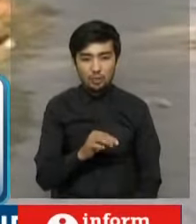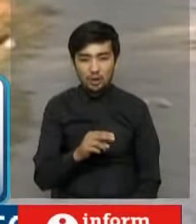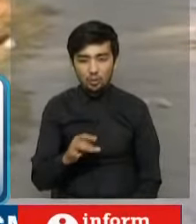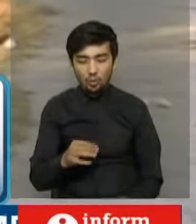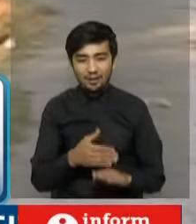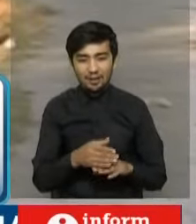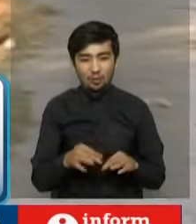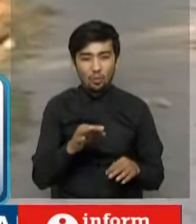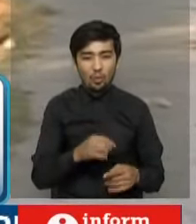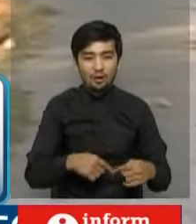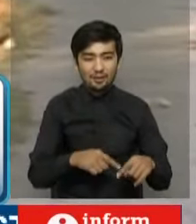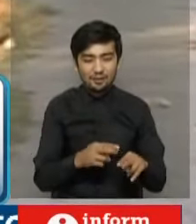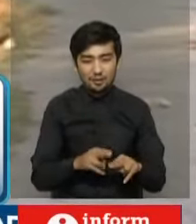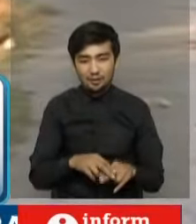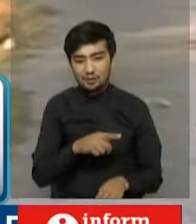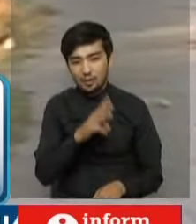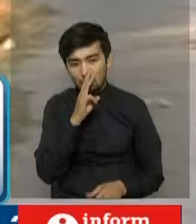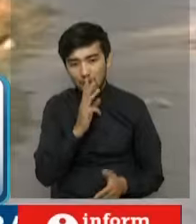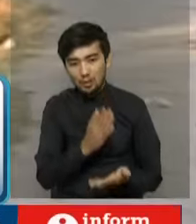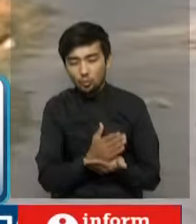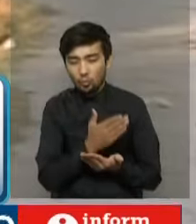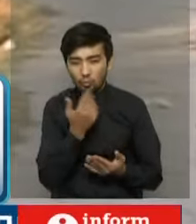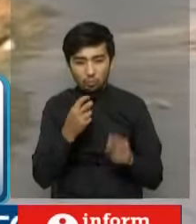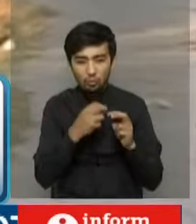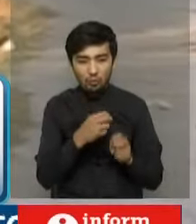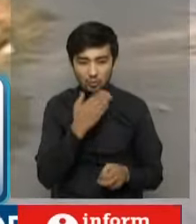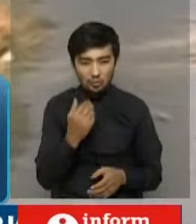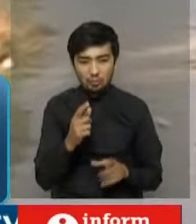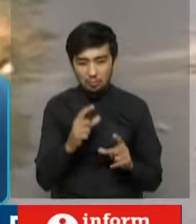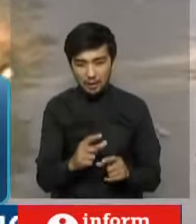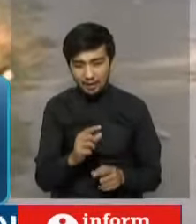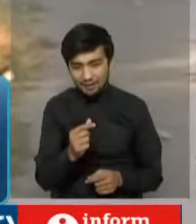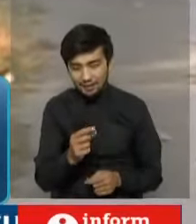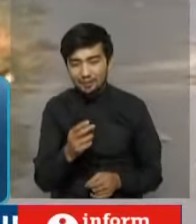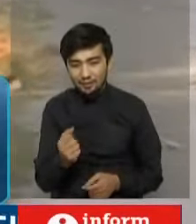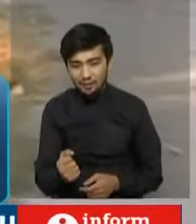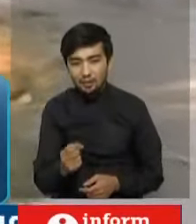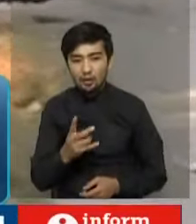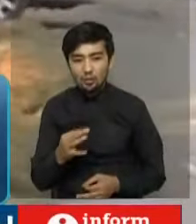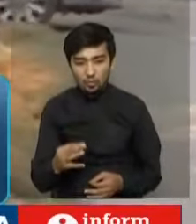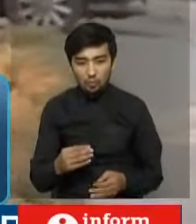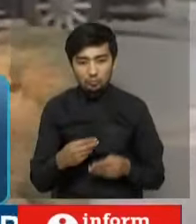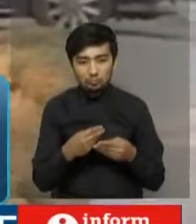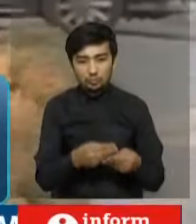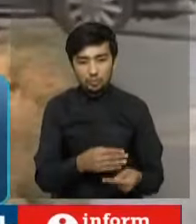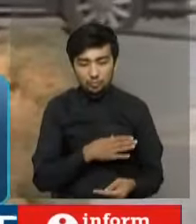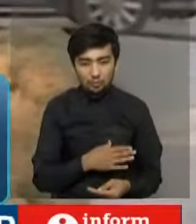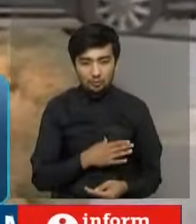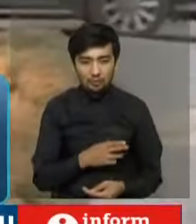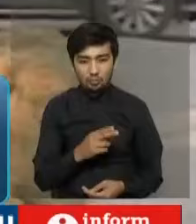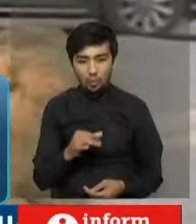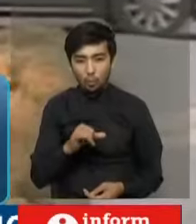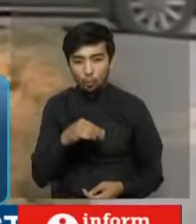подтверждения дохода, то есть небольшие суммы, возможно, они, но выдаются по удостоверению